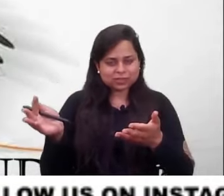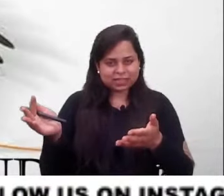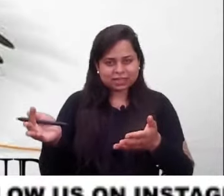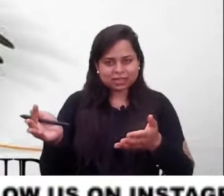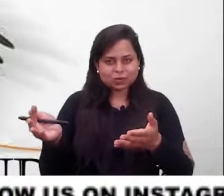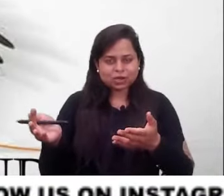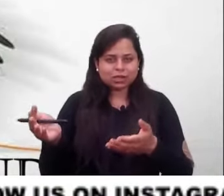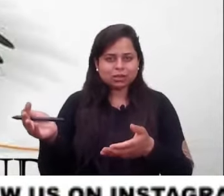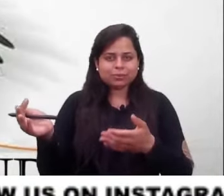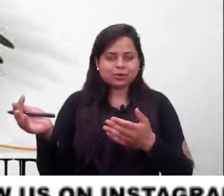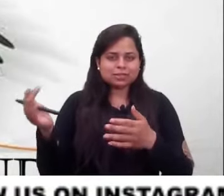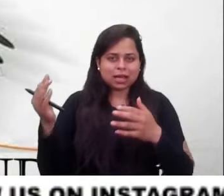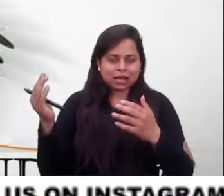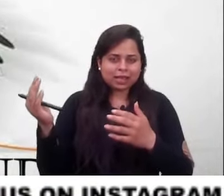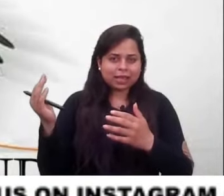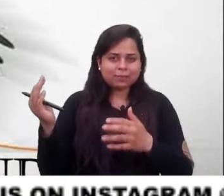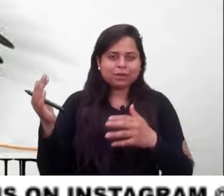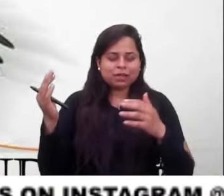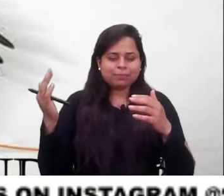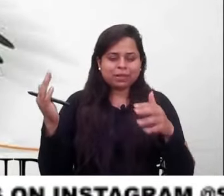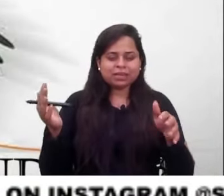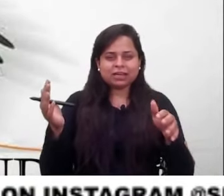नहीं होगा